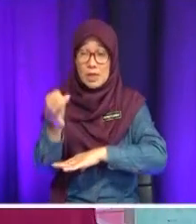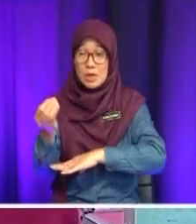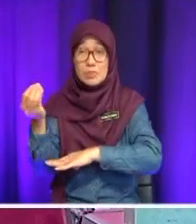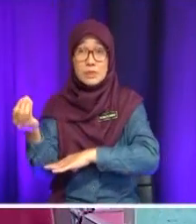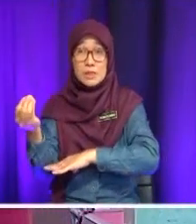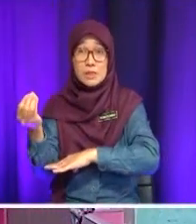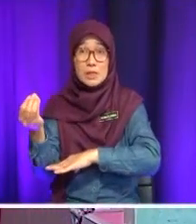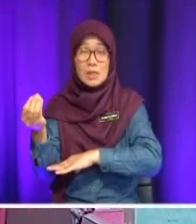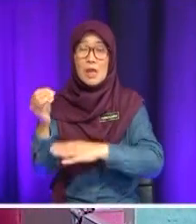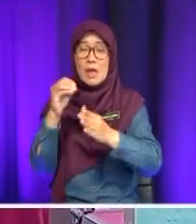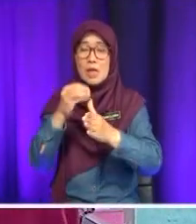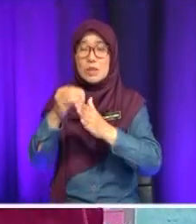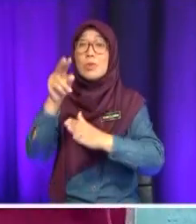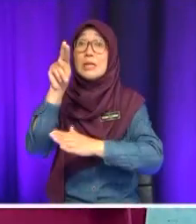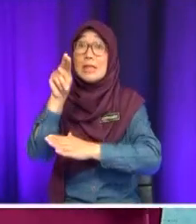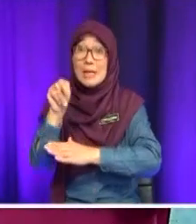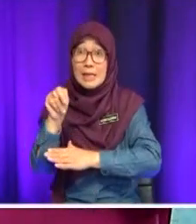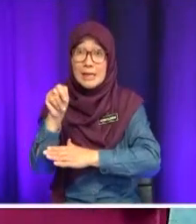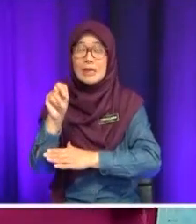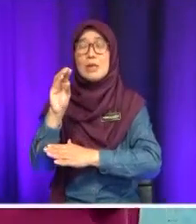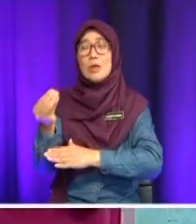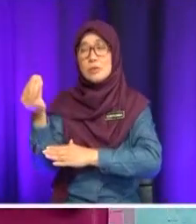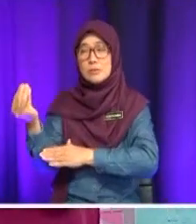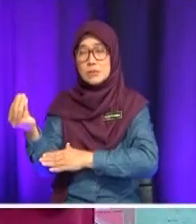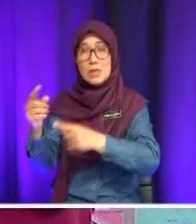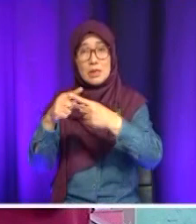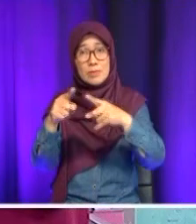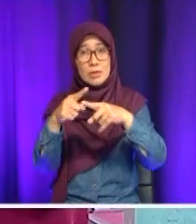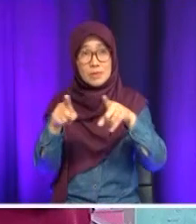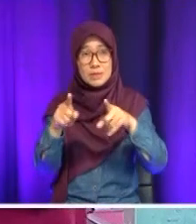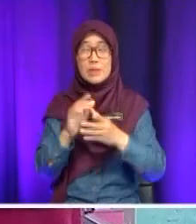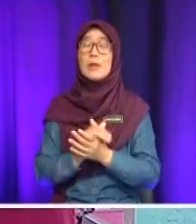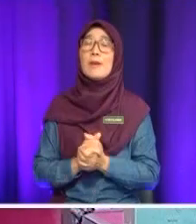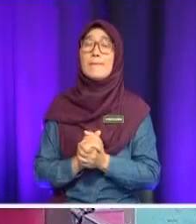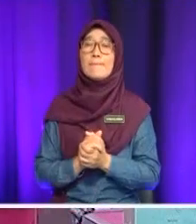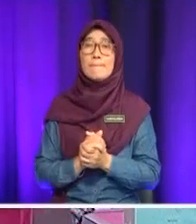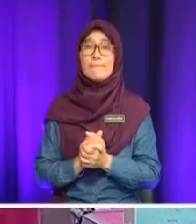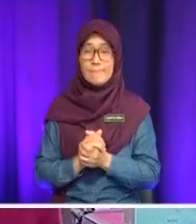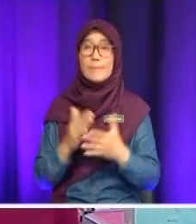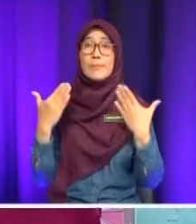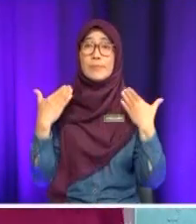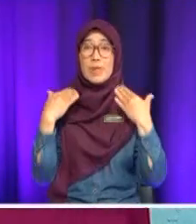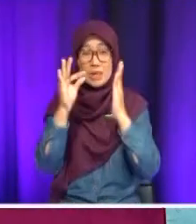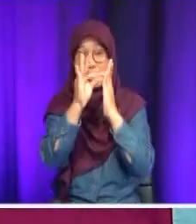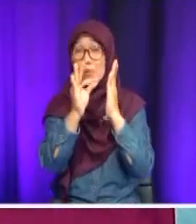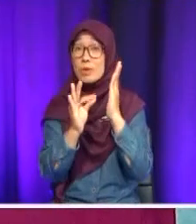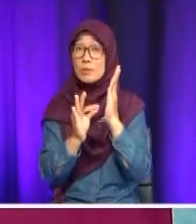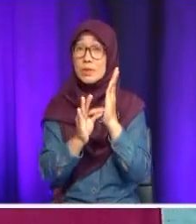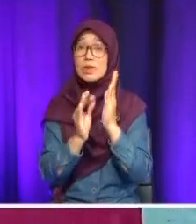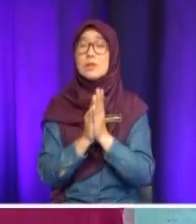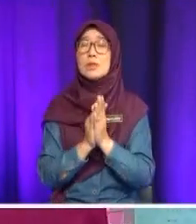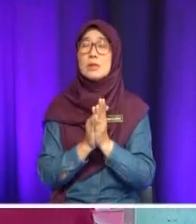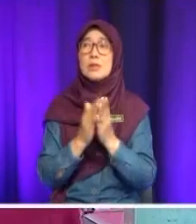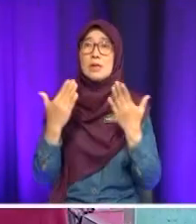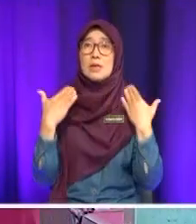end objek Oke Mari kita tengok eee kaidah untuk menentukan familia dia oke so tadi kita ada Jadi tadi kita ada tiga